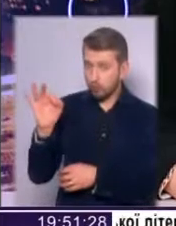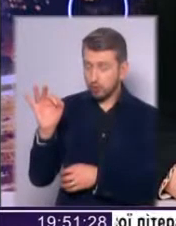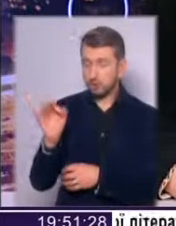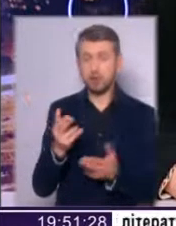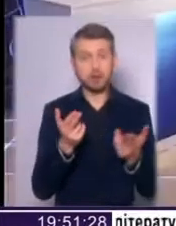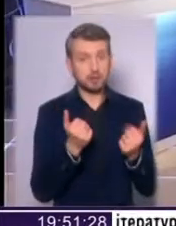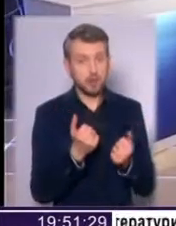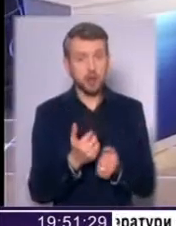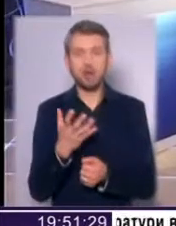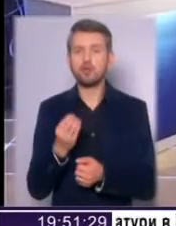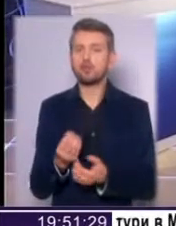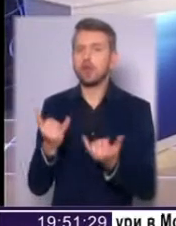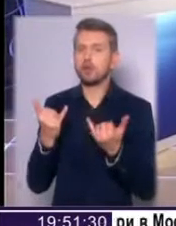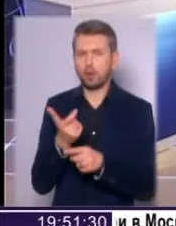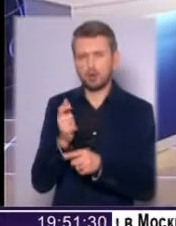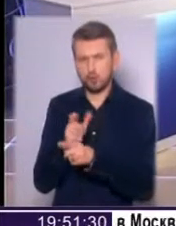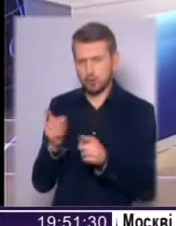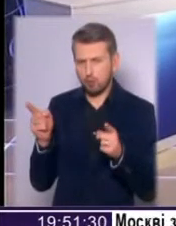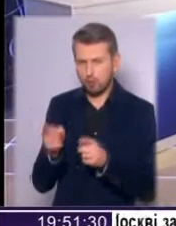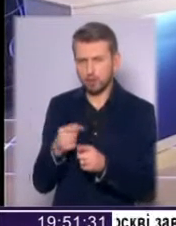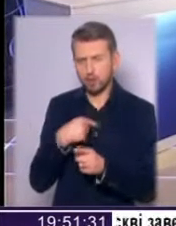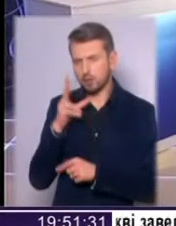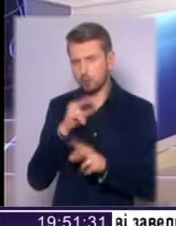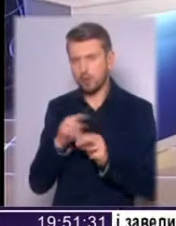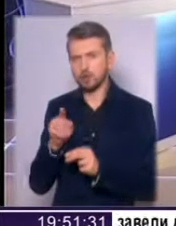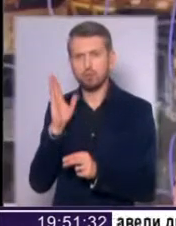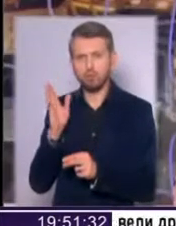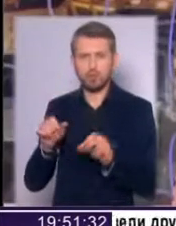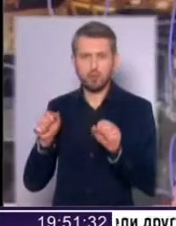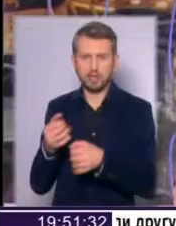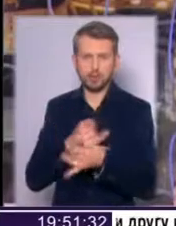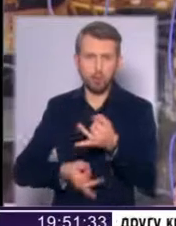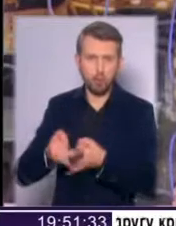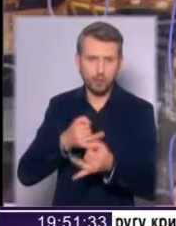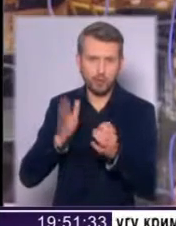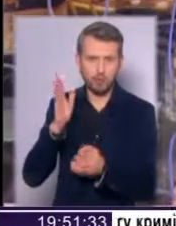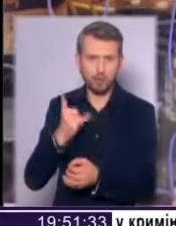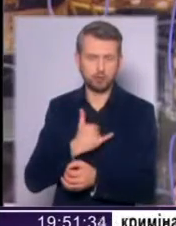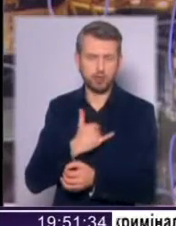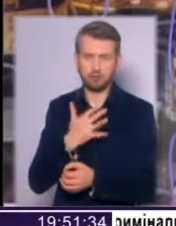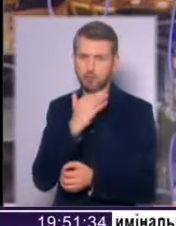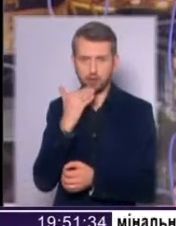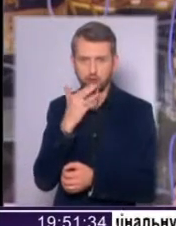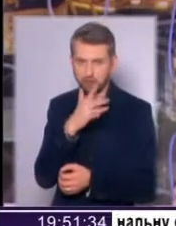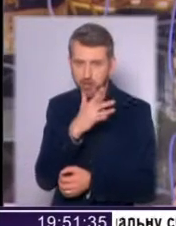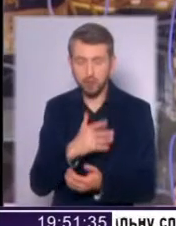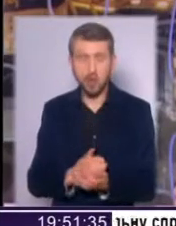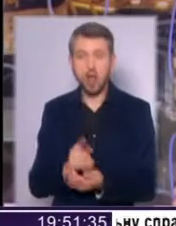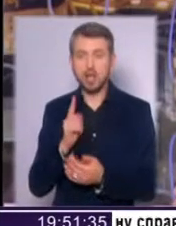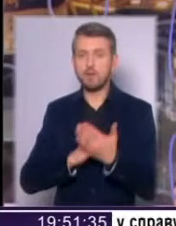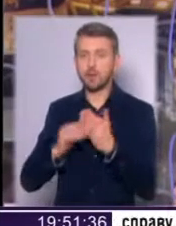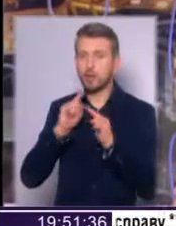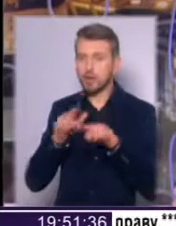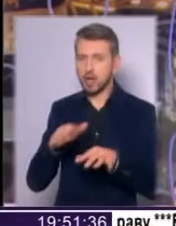Шановні глядачі, сьогодні, дуже коротенько, я сподіваюся, що ми матимемо нагоду обговорити, попереду у нас ще велика кількість часу, але дійсно Верховна